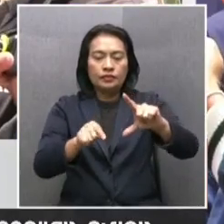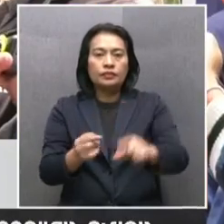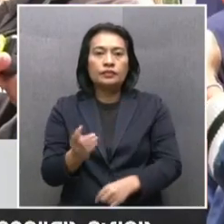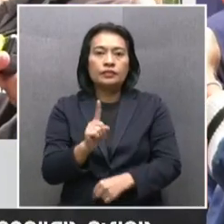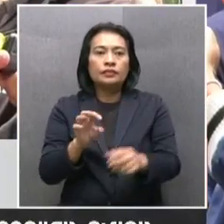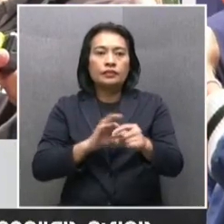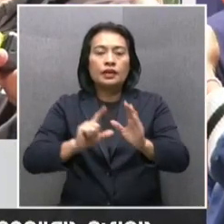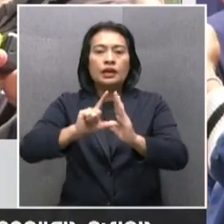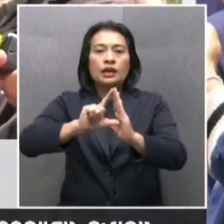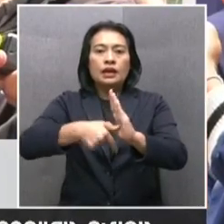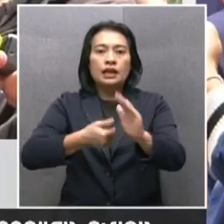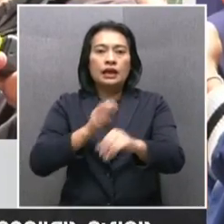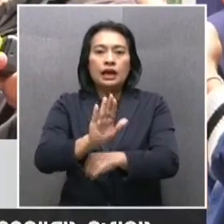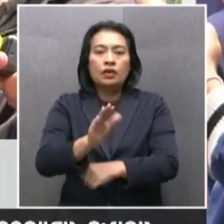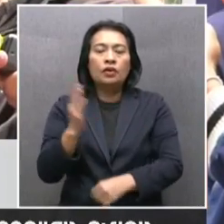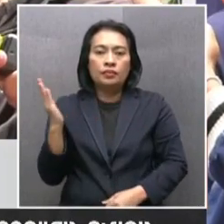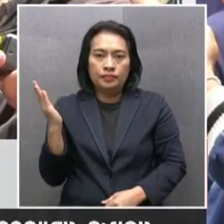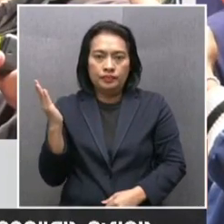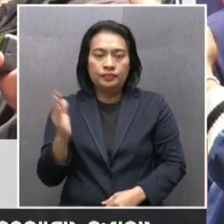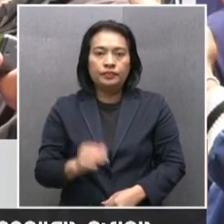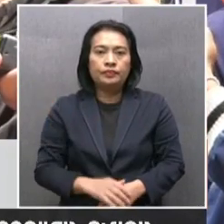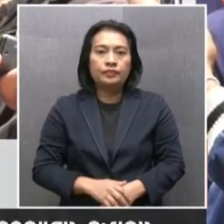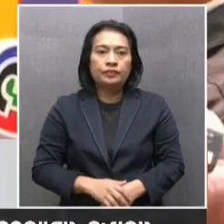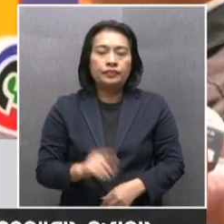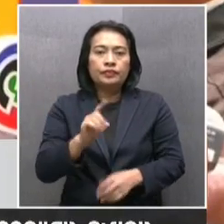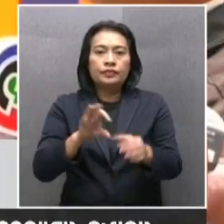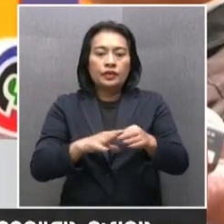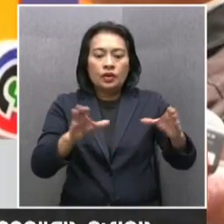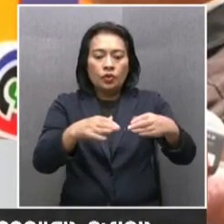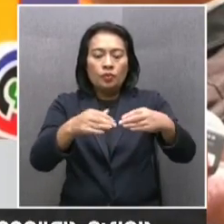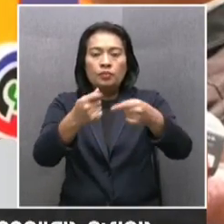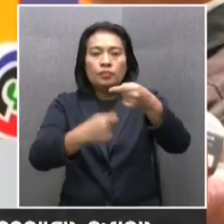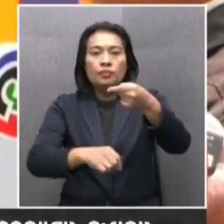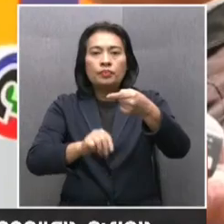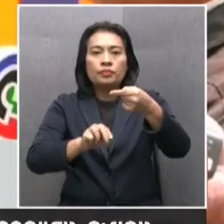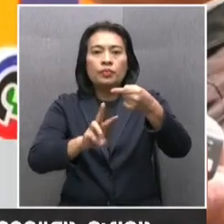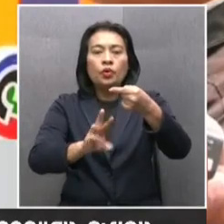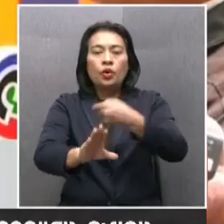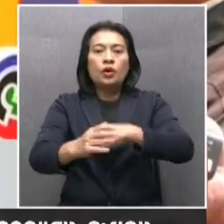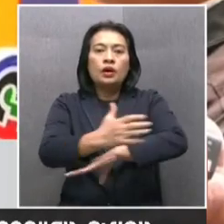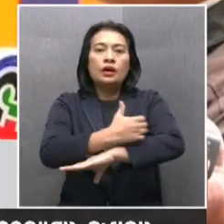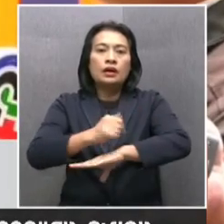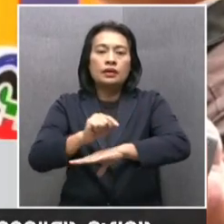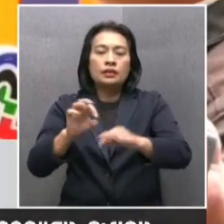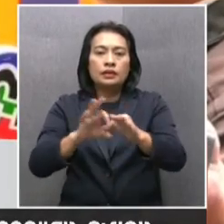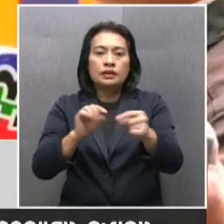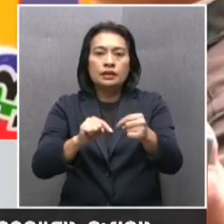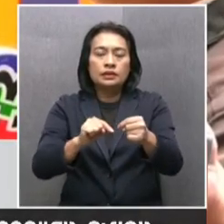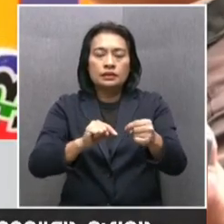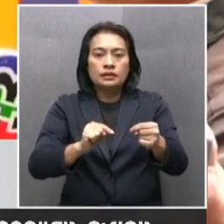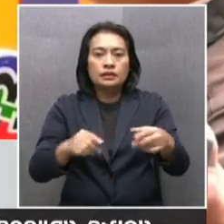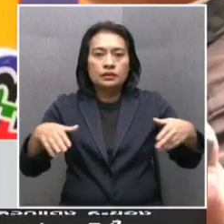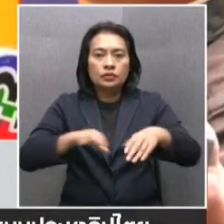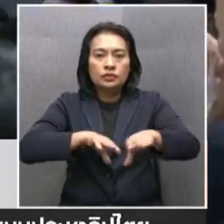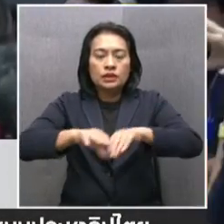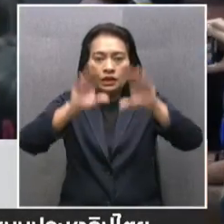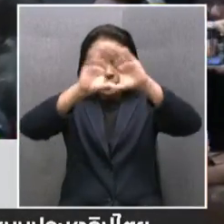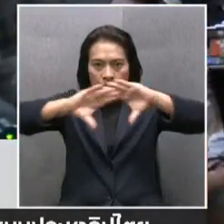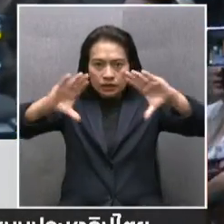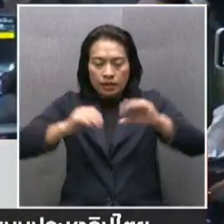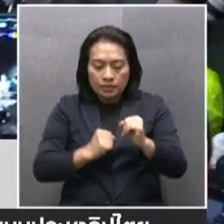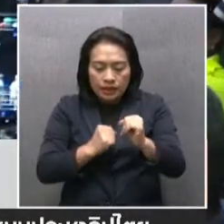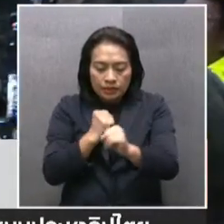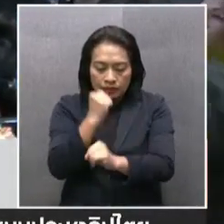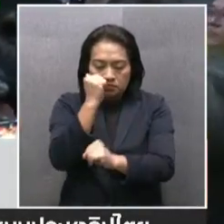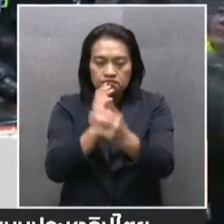นเลขาธิการพรรคเป็นมือดีลประสาน6พรรคการเมืองฝ่ายประชาธิปไตยเดินหน้าจับคั่วจัดตั้งรัฐบาลให้สำเร็จโดย